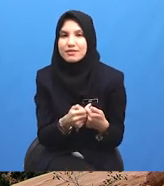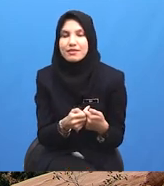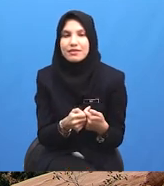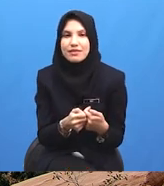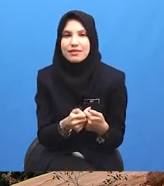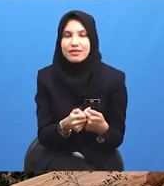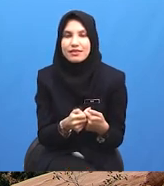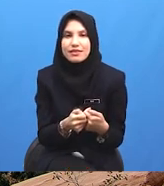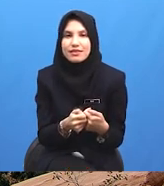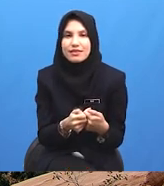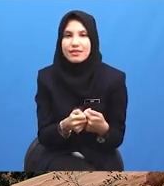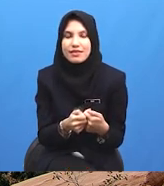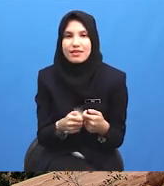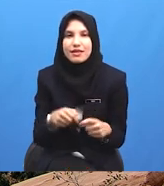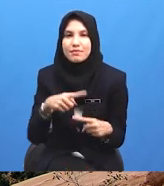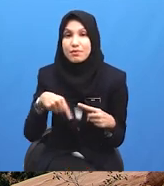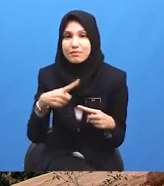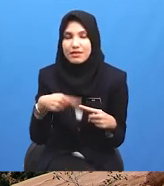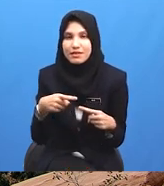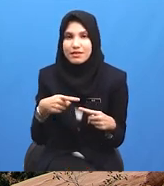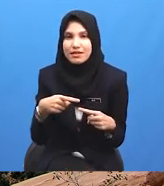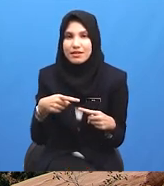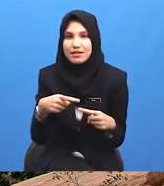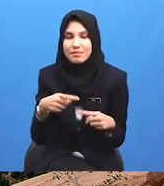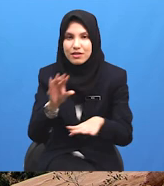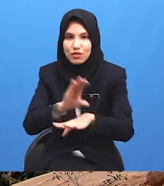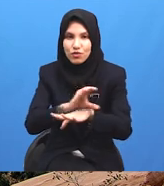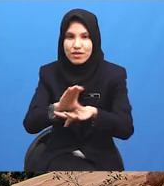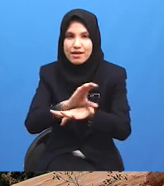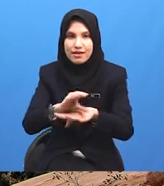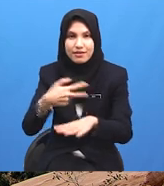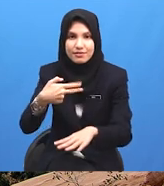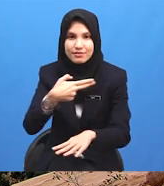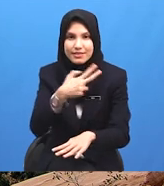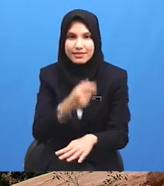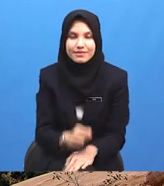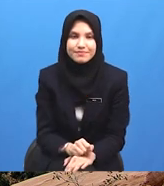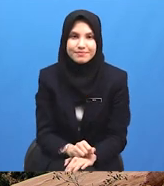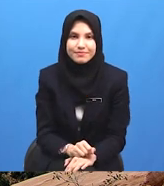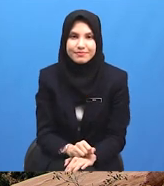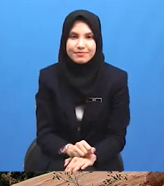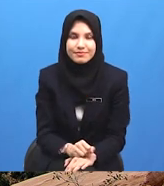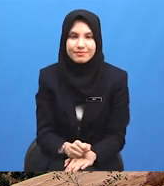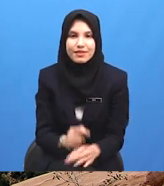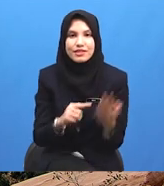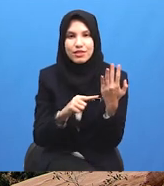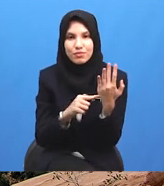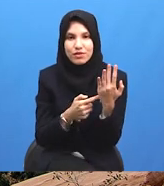apabila menggunakan gunting ya. Jom kita mula. Lipatkan